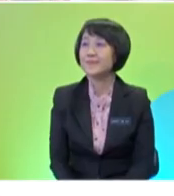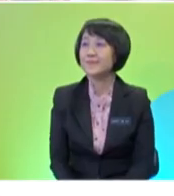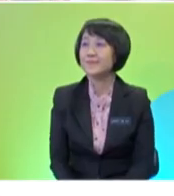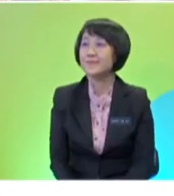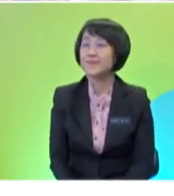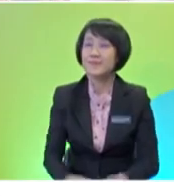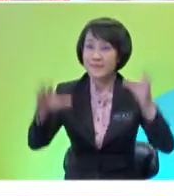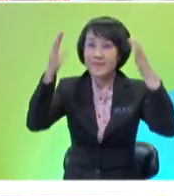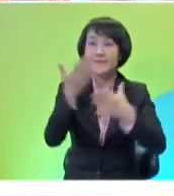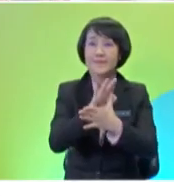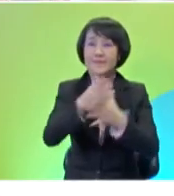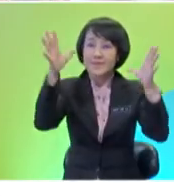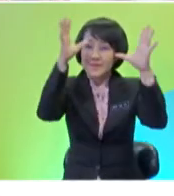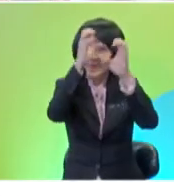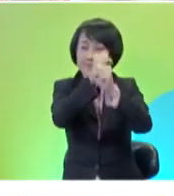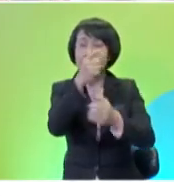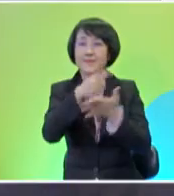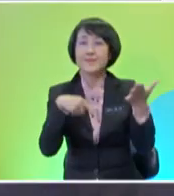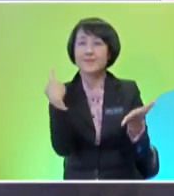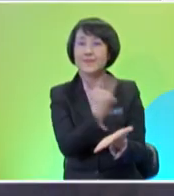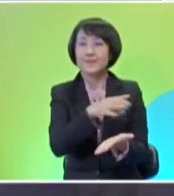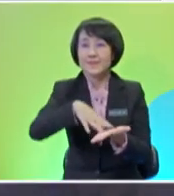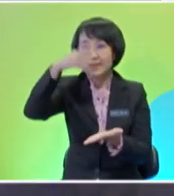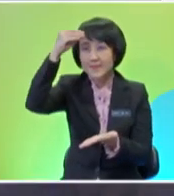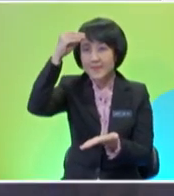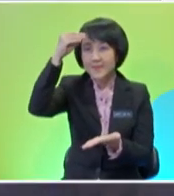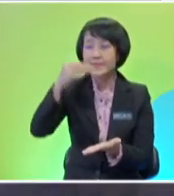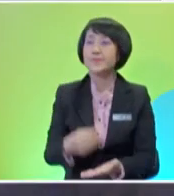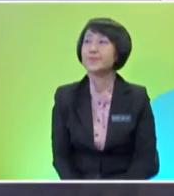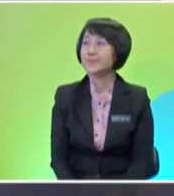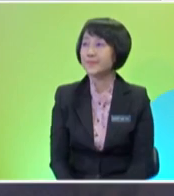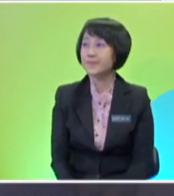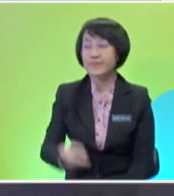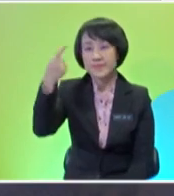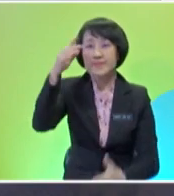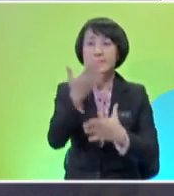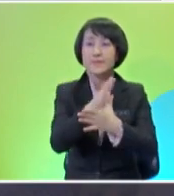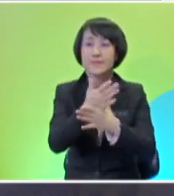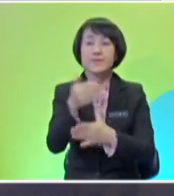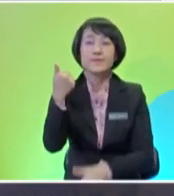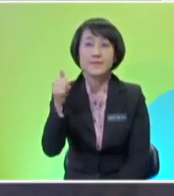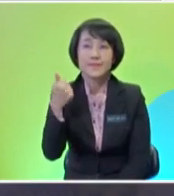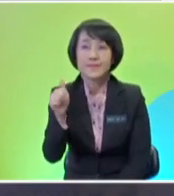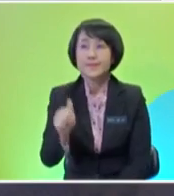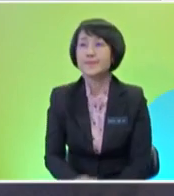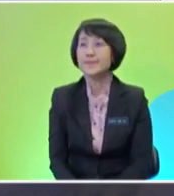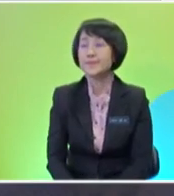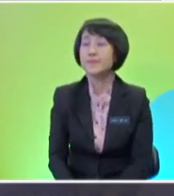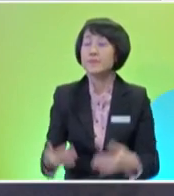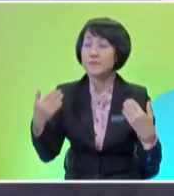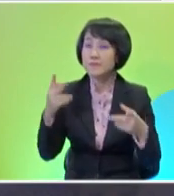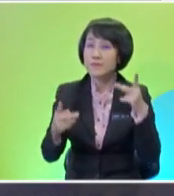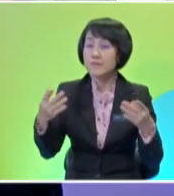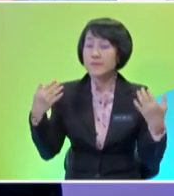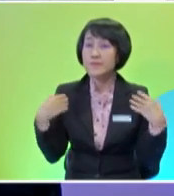aku yang telah kita belajar dalam segmen ini Oke untuk pembagian dengan 10 dan maksudnya kalau ada 5